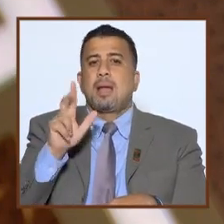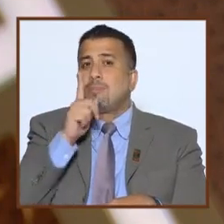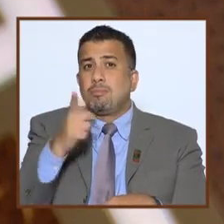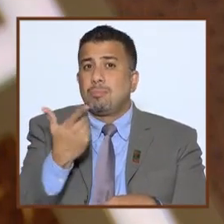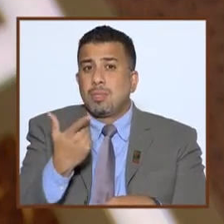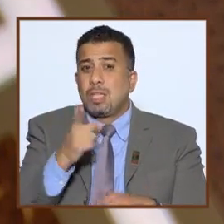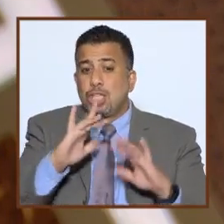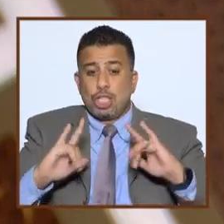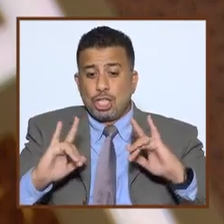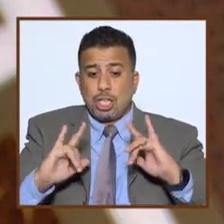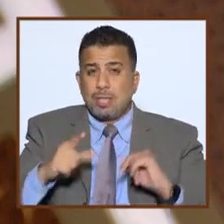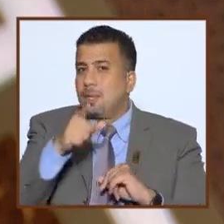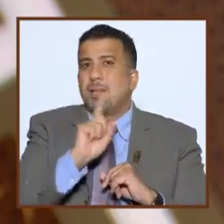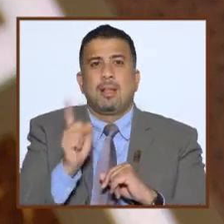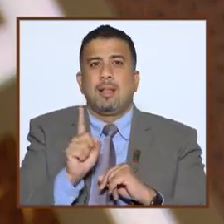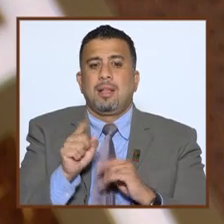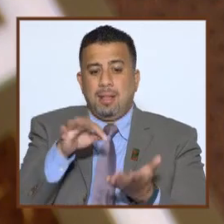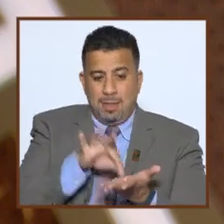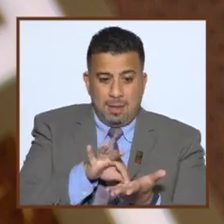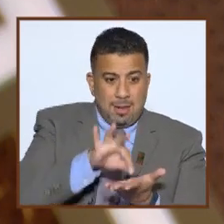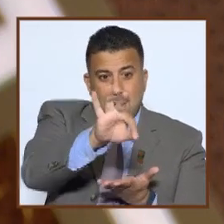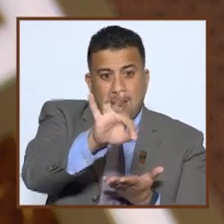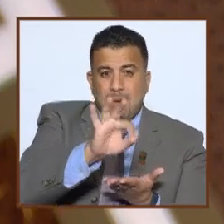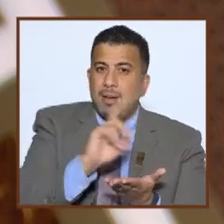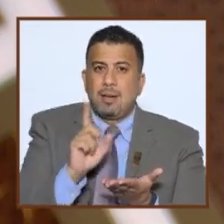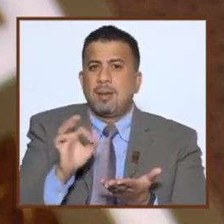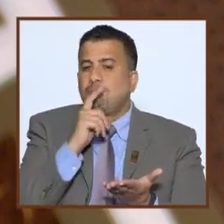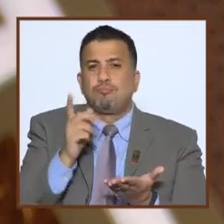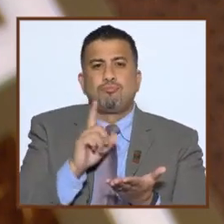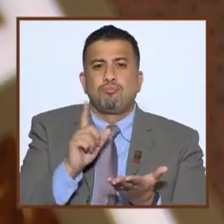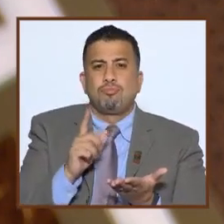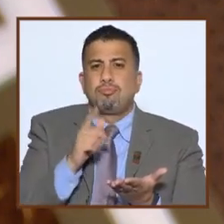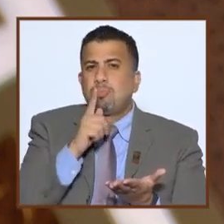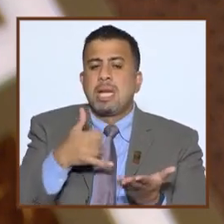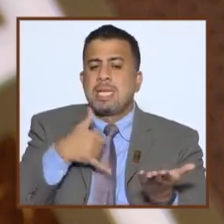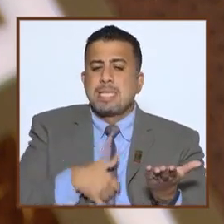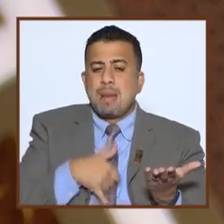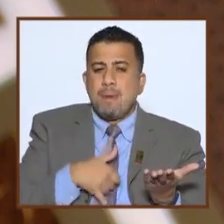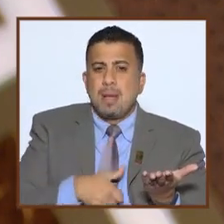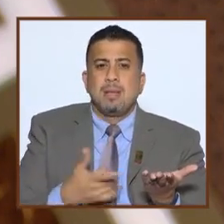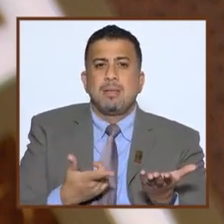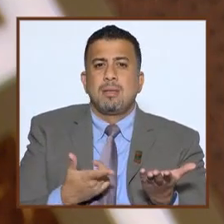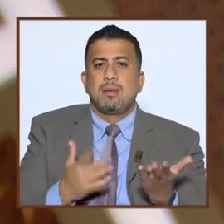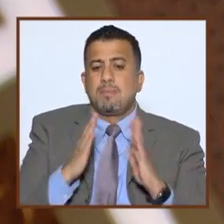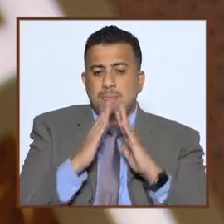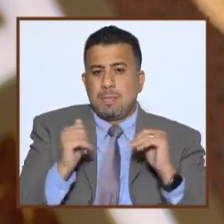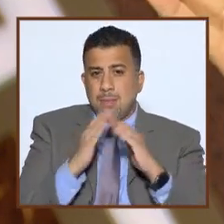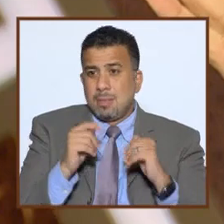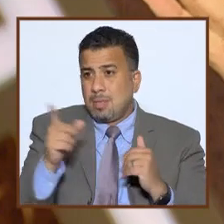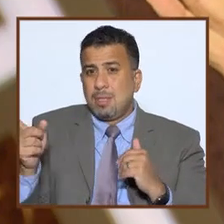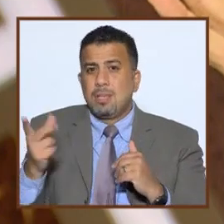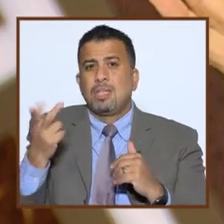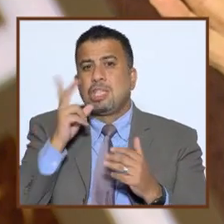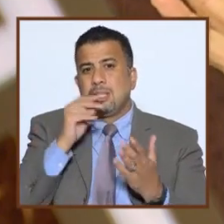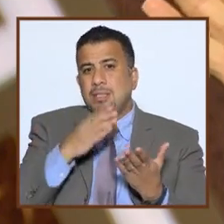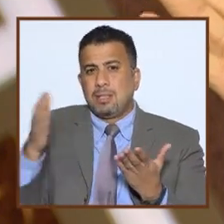ميقاتكم ليس جده سواء كنتم في الخليج او كنتم في جهه اليمن او كنتم في جهه مصر وبلاد